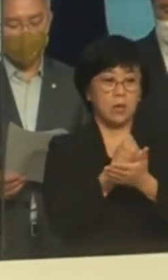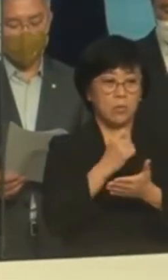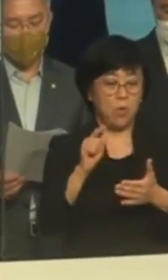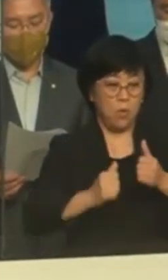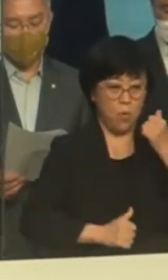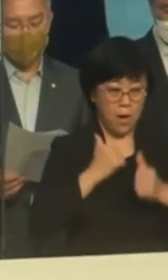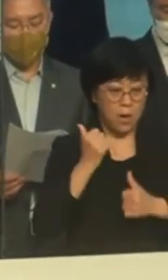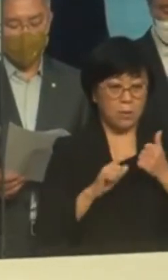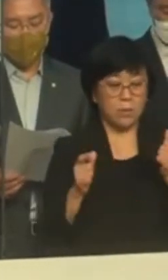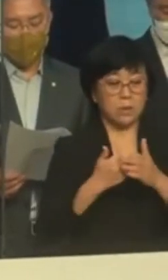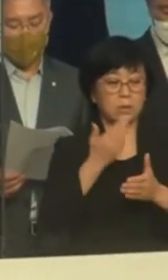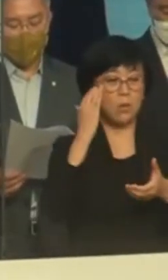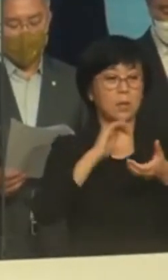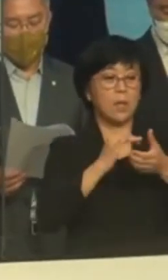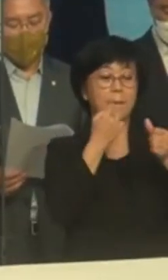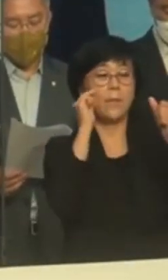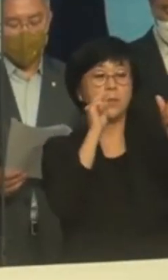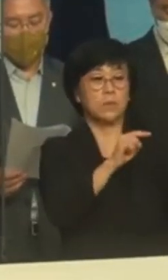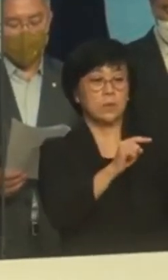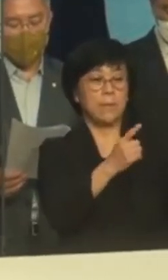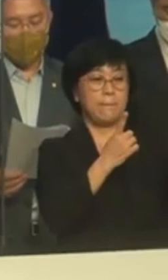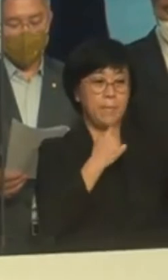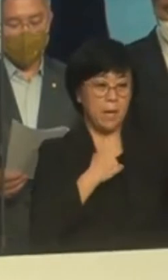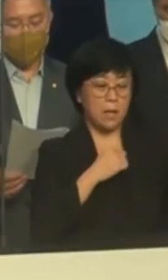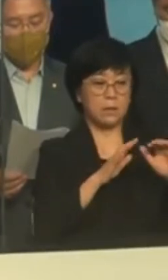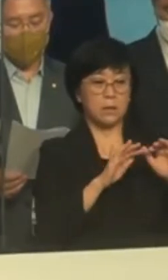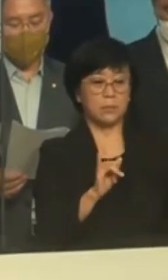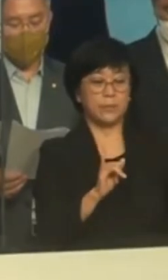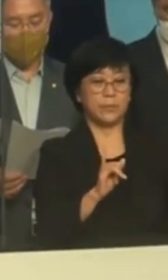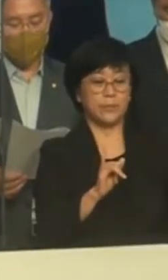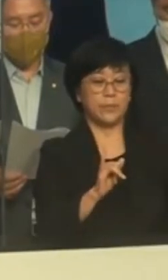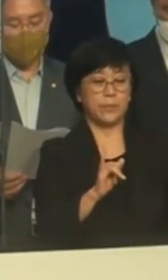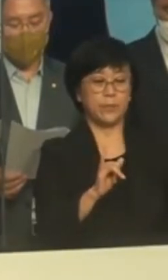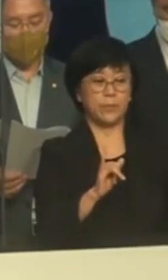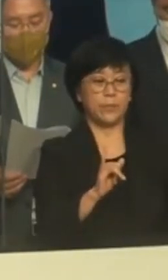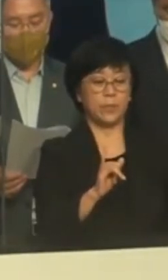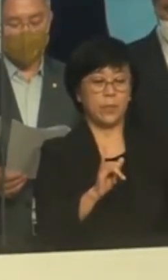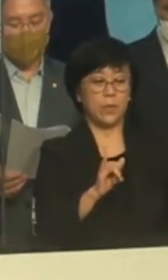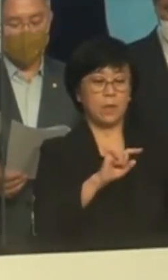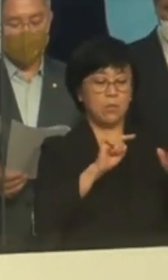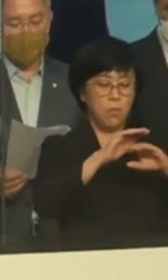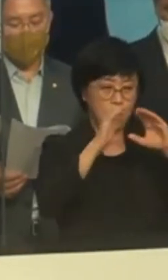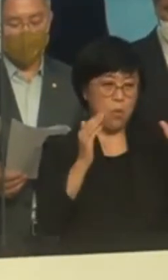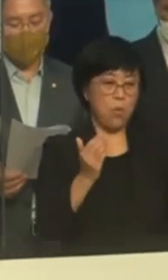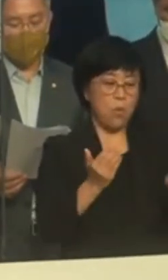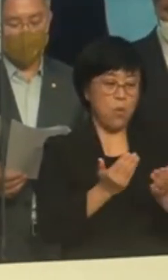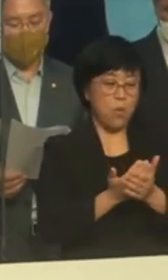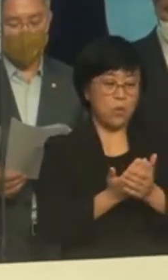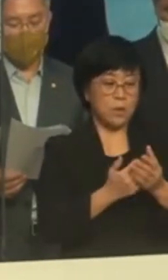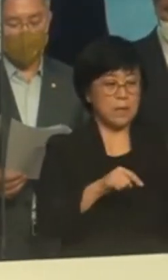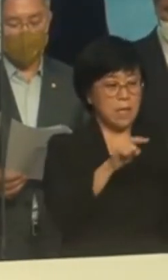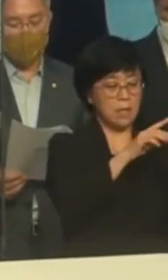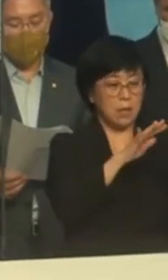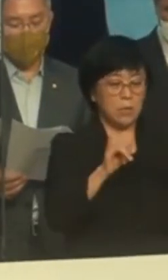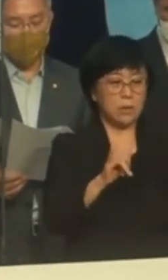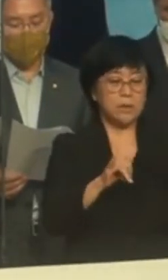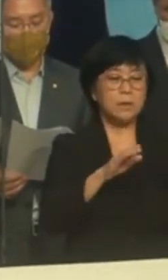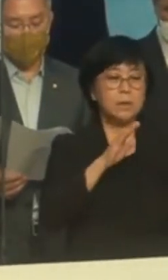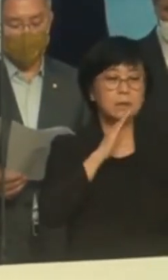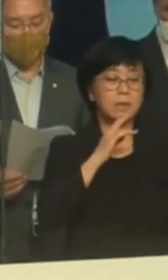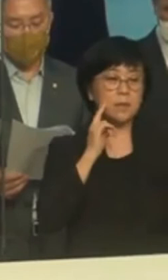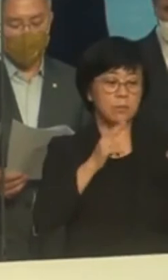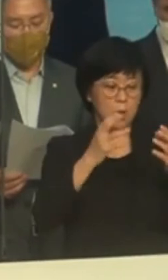분노할 대목은 청와대 하명 수사를 당했던 당사자들은 모든 것을 잃고 여전히 고통의 바다를 헤매고